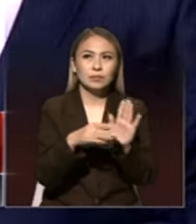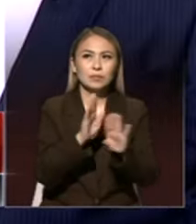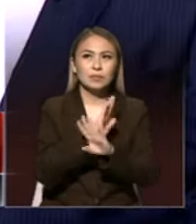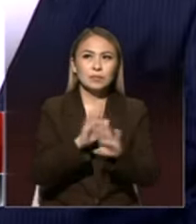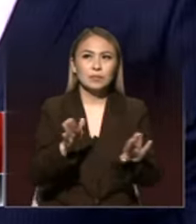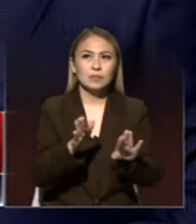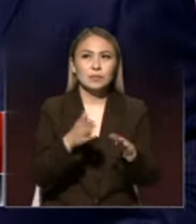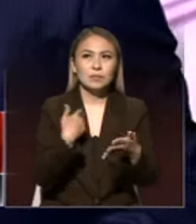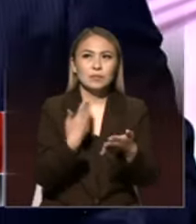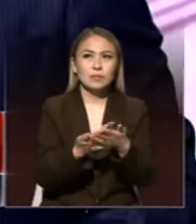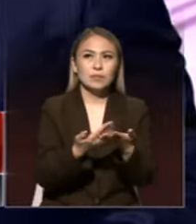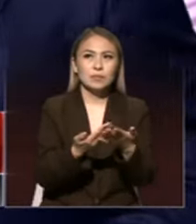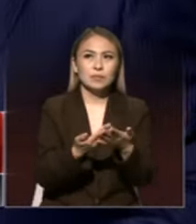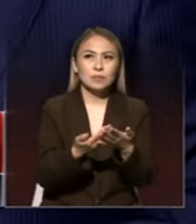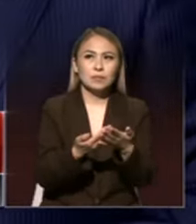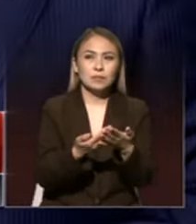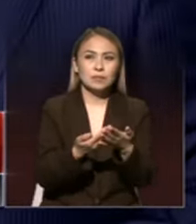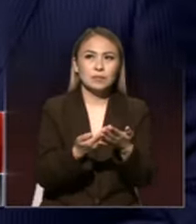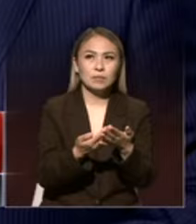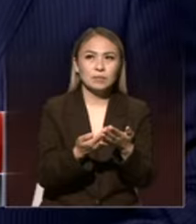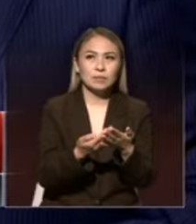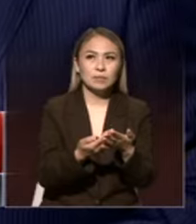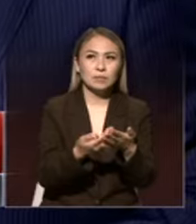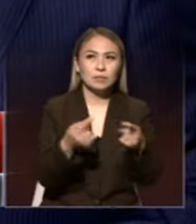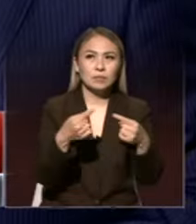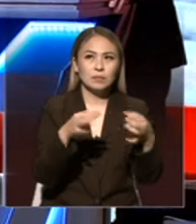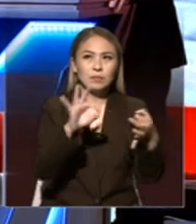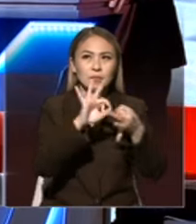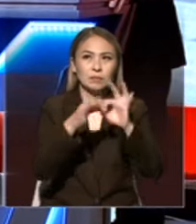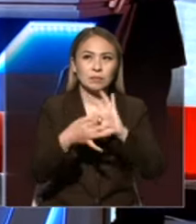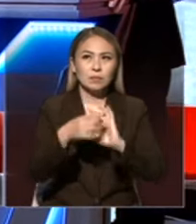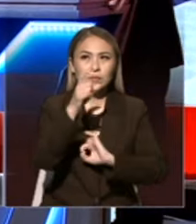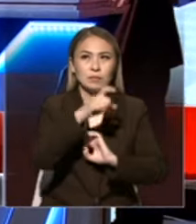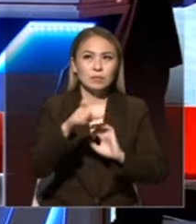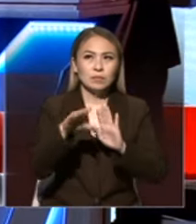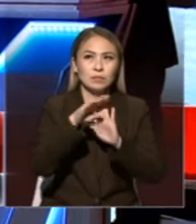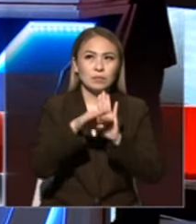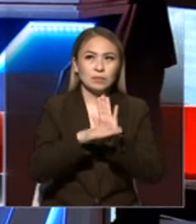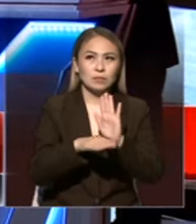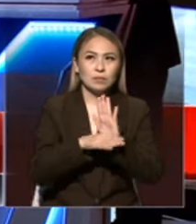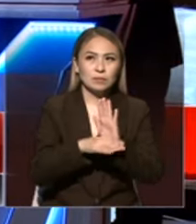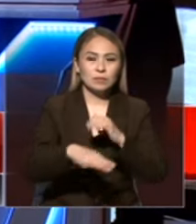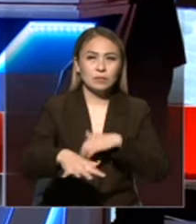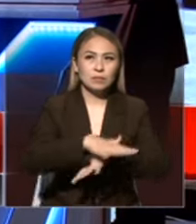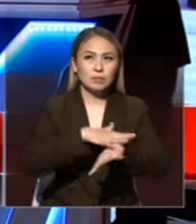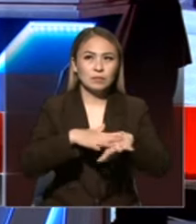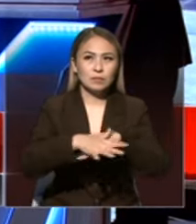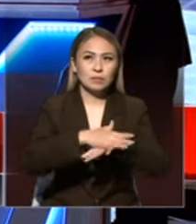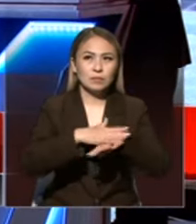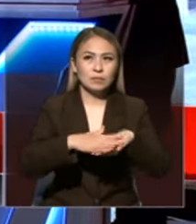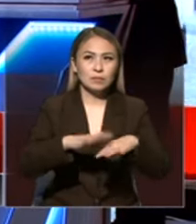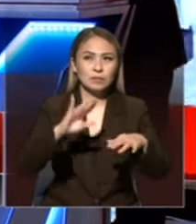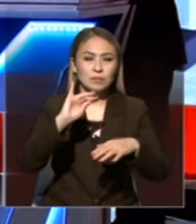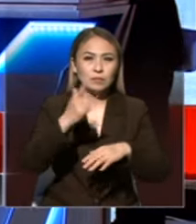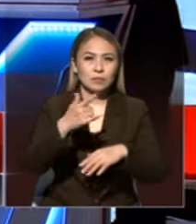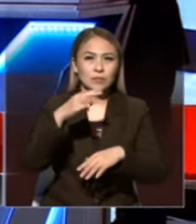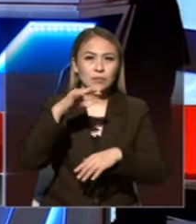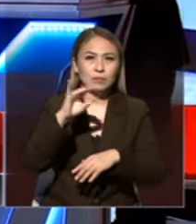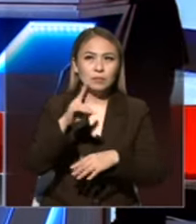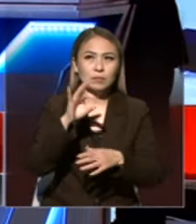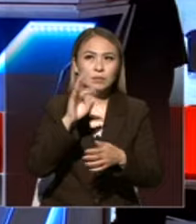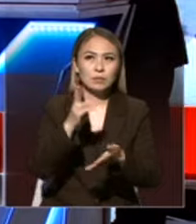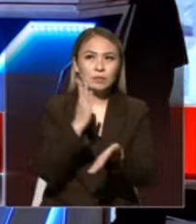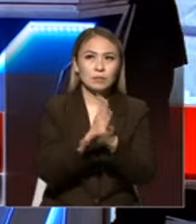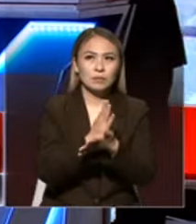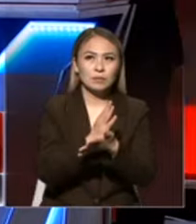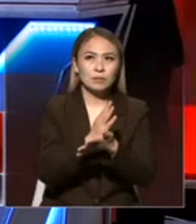сол мен енді қарапайым шаруамын ғой. Оны осындай анықтап түсіндіретін бағдарламалар бар. Халықтың арасында Instagram, TikTok деген бар ғой. Мысалы,